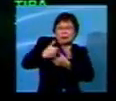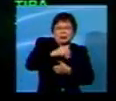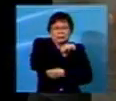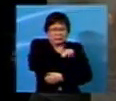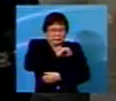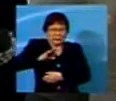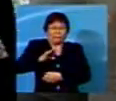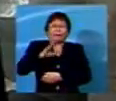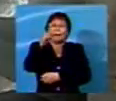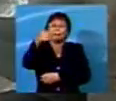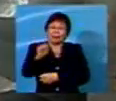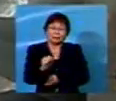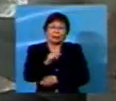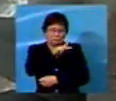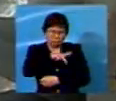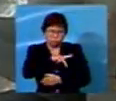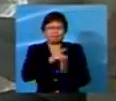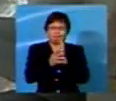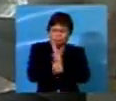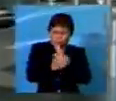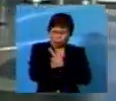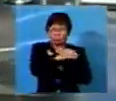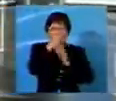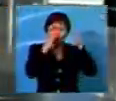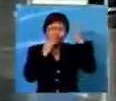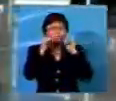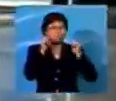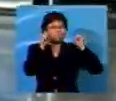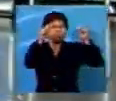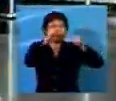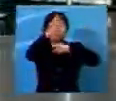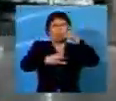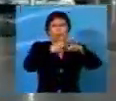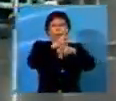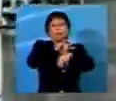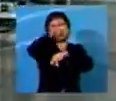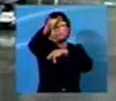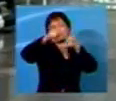mas sendiri yang memiliki kepakaran dan pengalaman tinggi dia